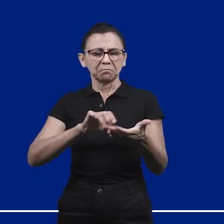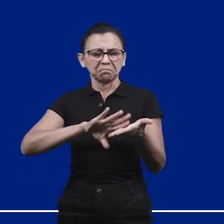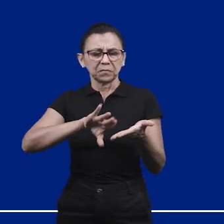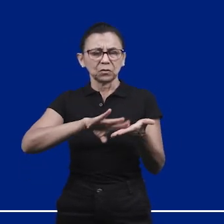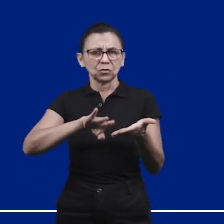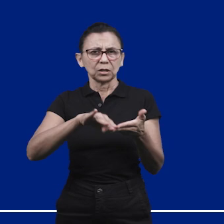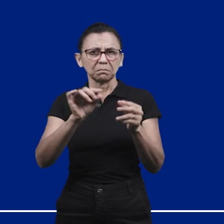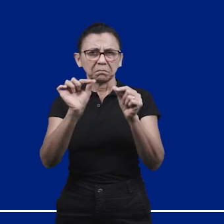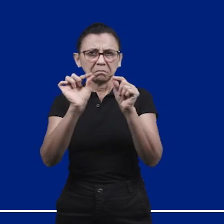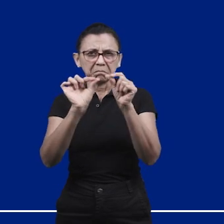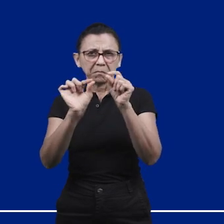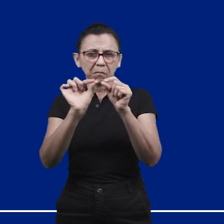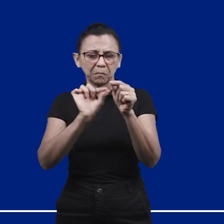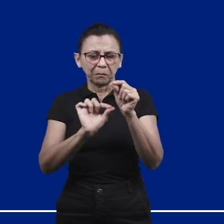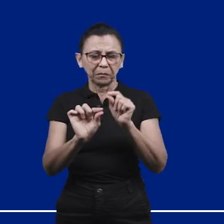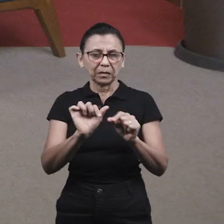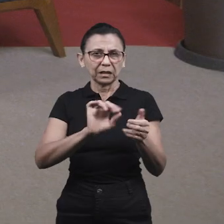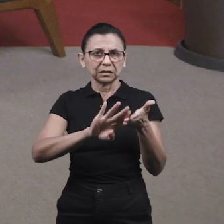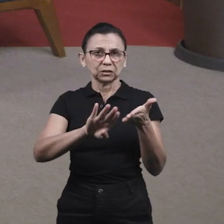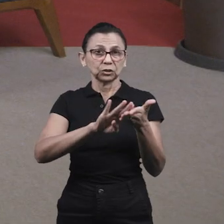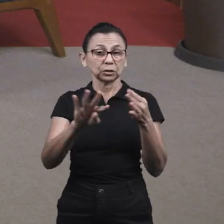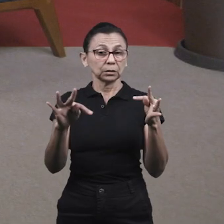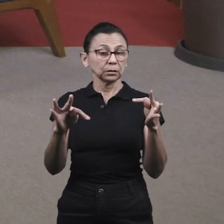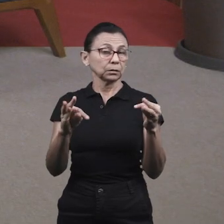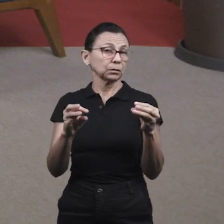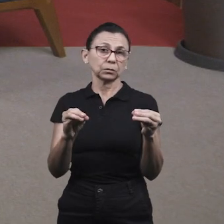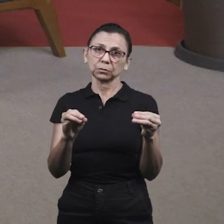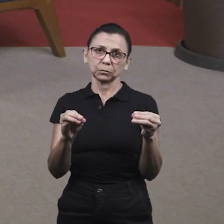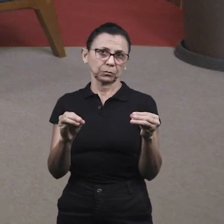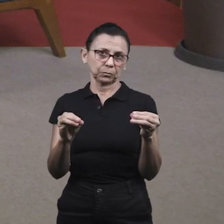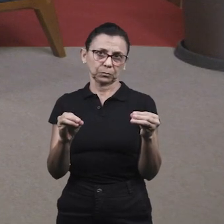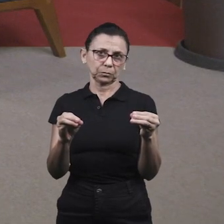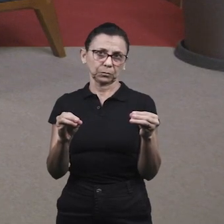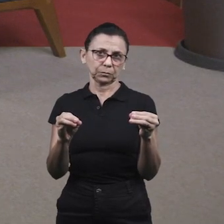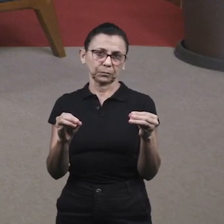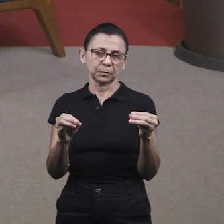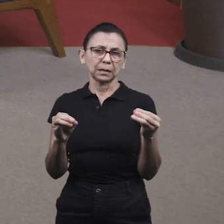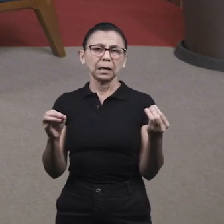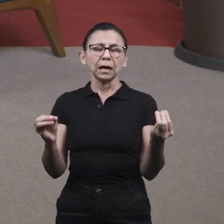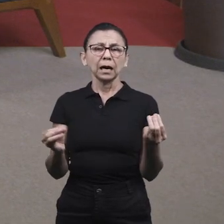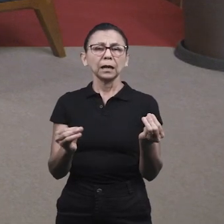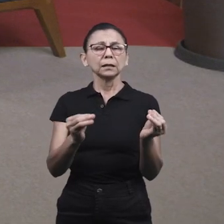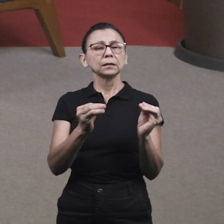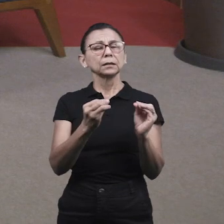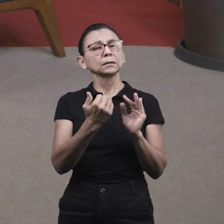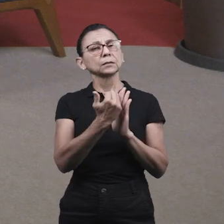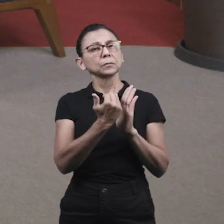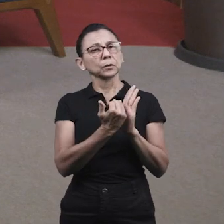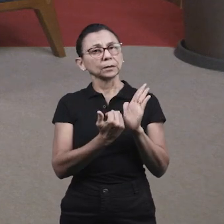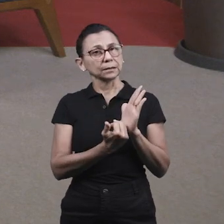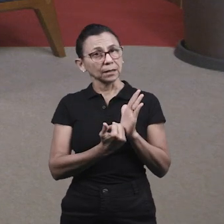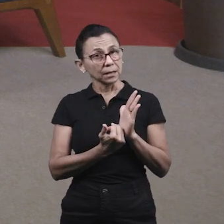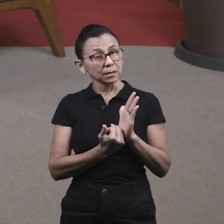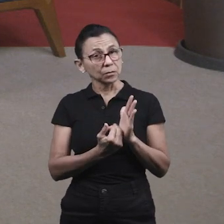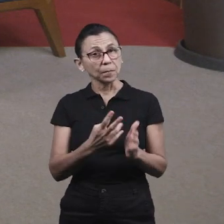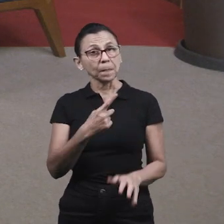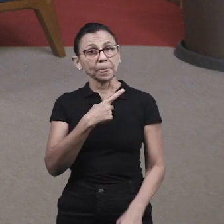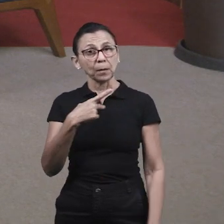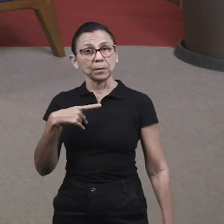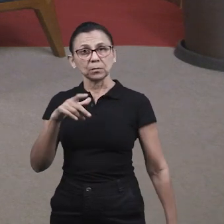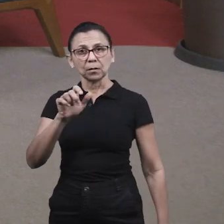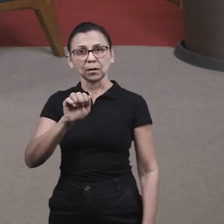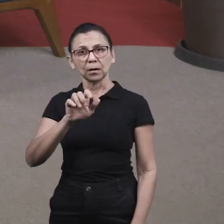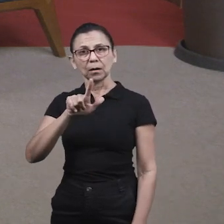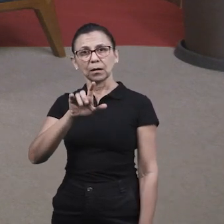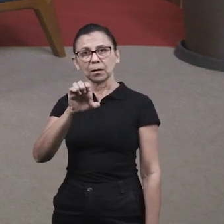êtes déjà purs par la parole. Et encore, Daniel, Josias, dans ce